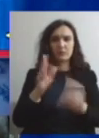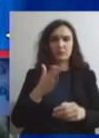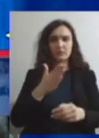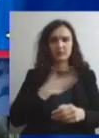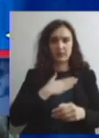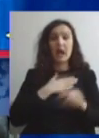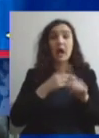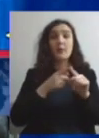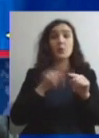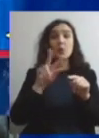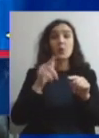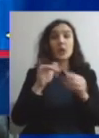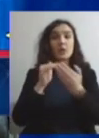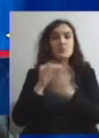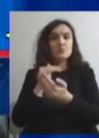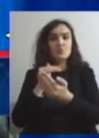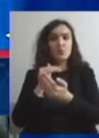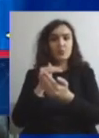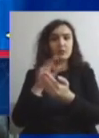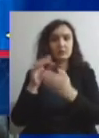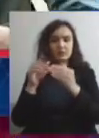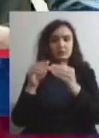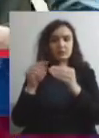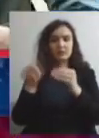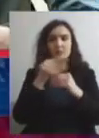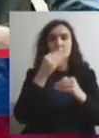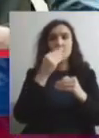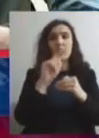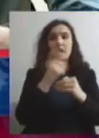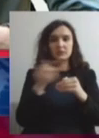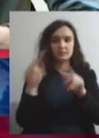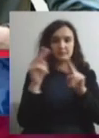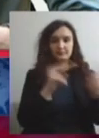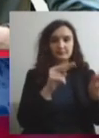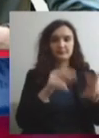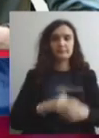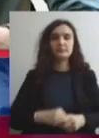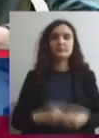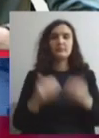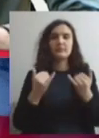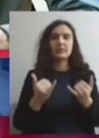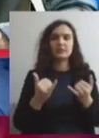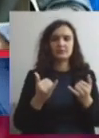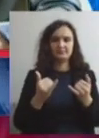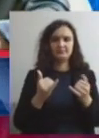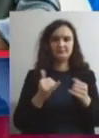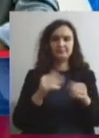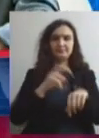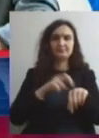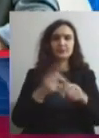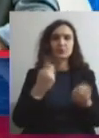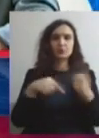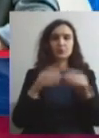ლუგარის ლაბორატორია თითოეული ლაბორატორიის ხარისხზე. ქამდნა ეკატერინე, დღეს კლინიკური ჯგუფის შეხვედრა იყო და ძალიან საინტერესოა,